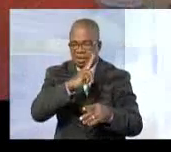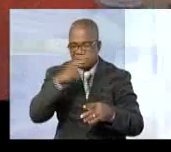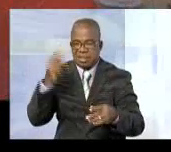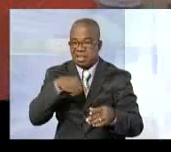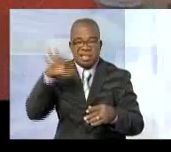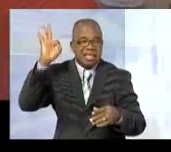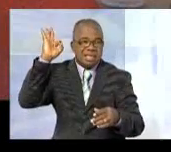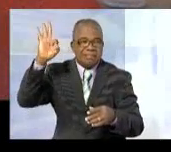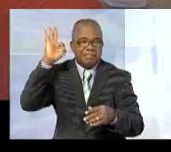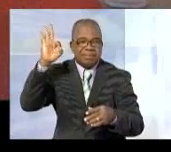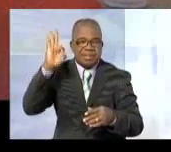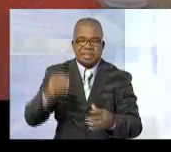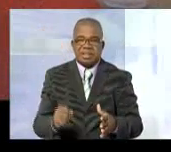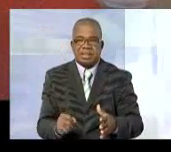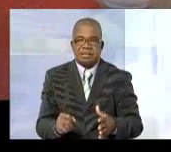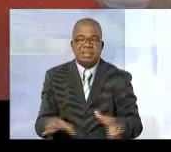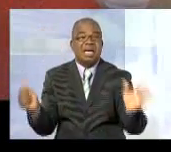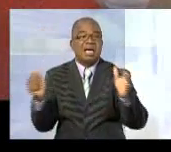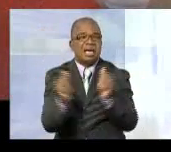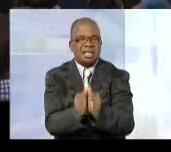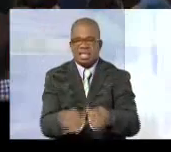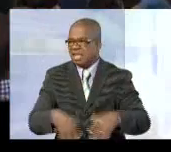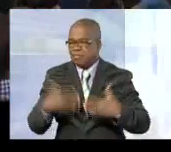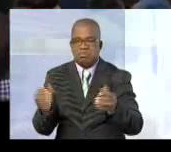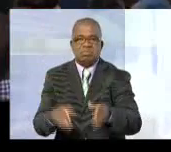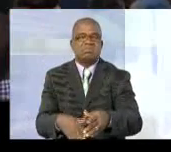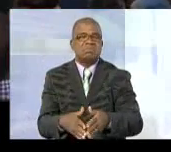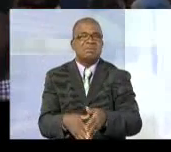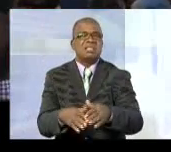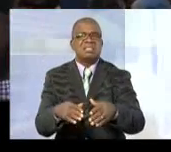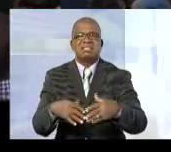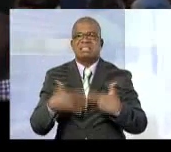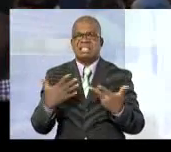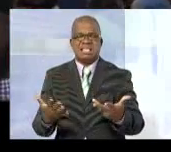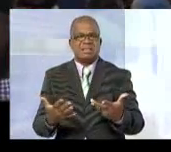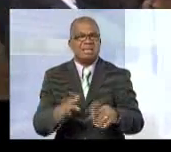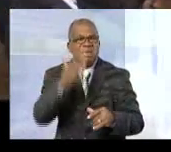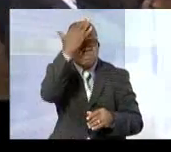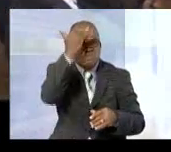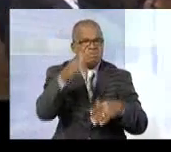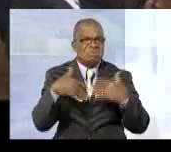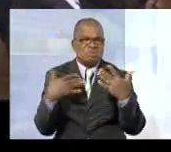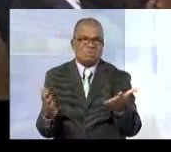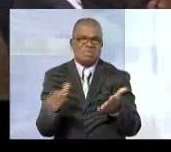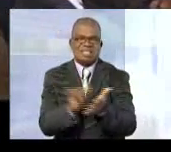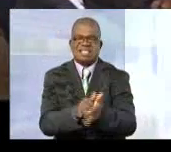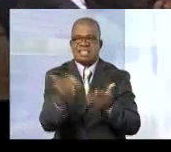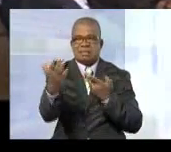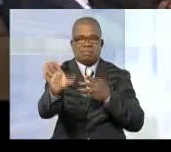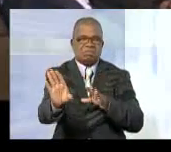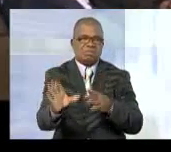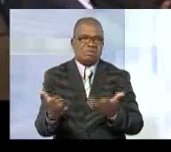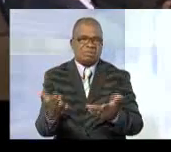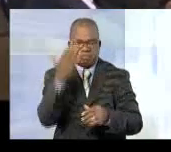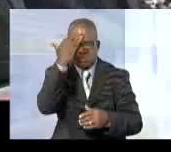l'homélie. Face aux questionnements sans réponse que suscite la mort brutale de Mgr Ambrose